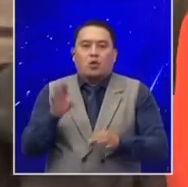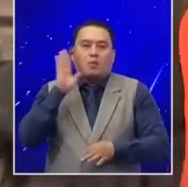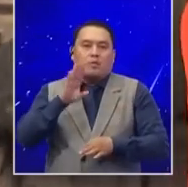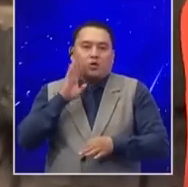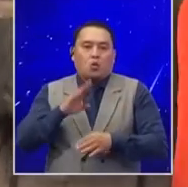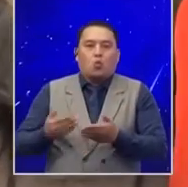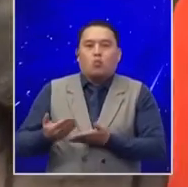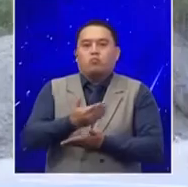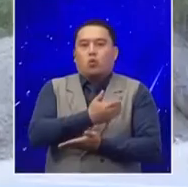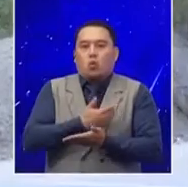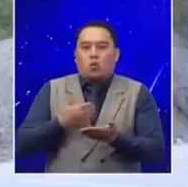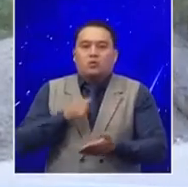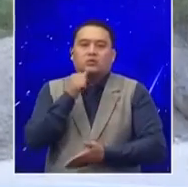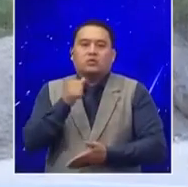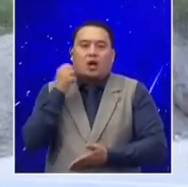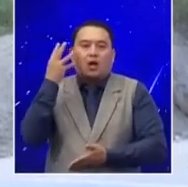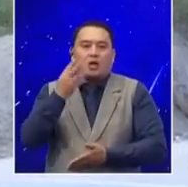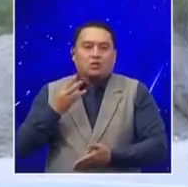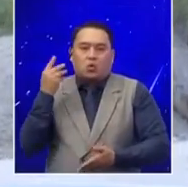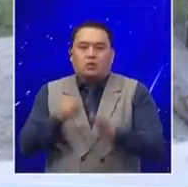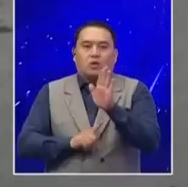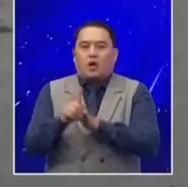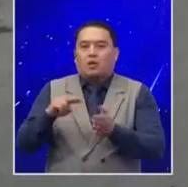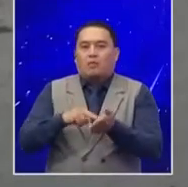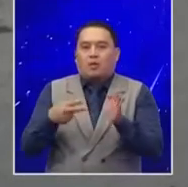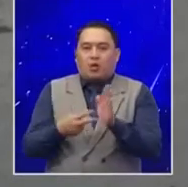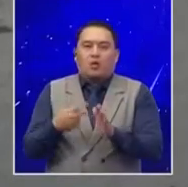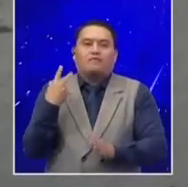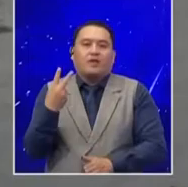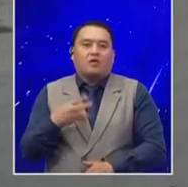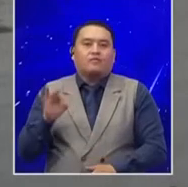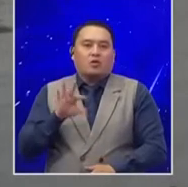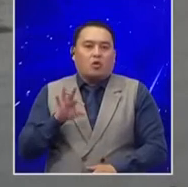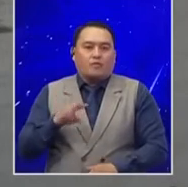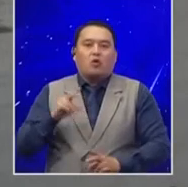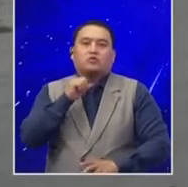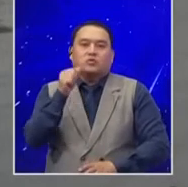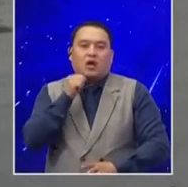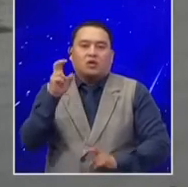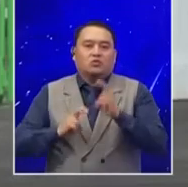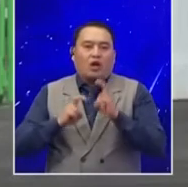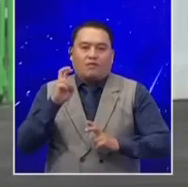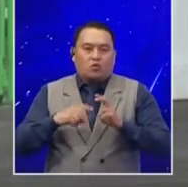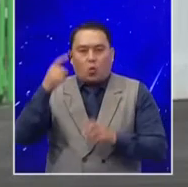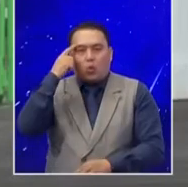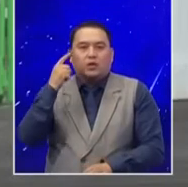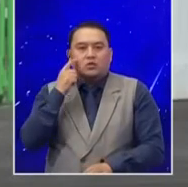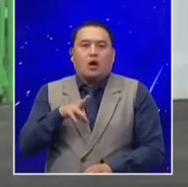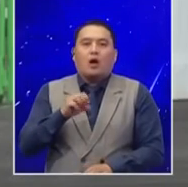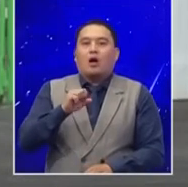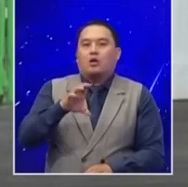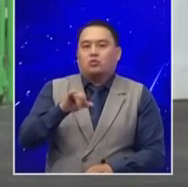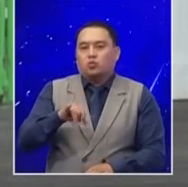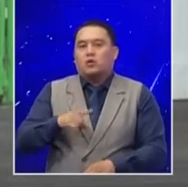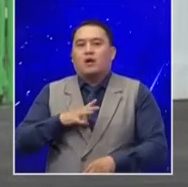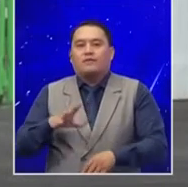воды, уборка урожая сахарной свеклы началась по плану. Уже со 2 октября сахарные заводы Куксусского